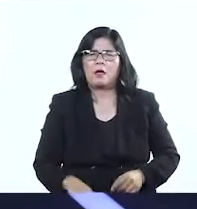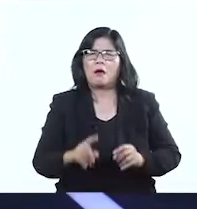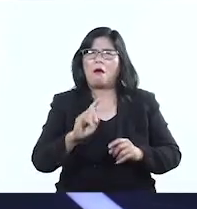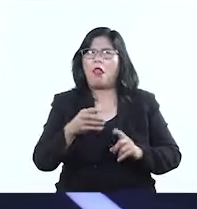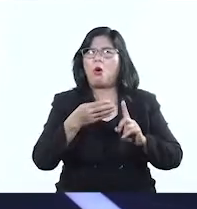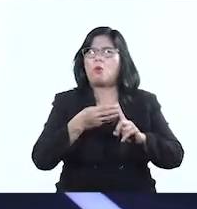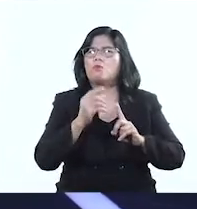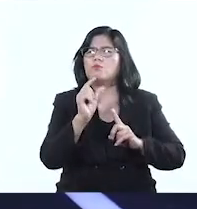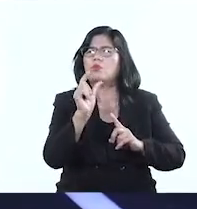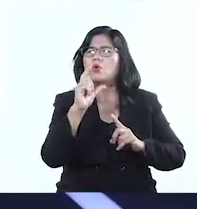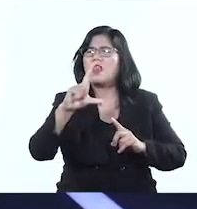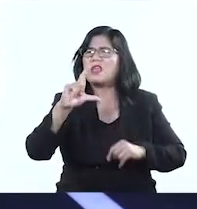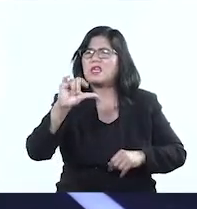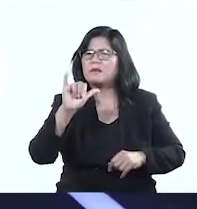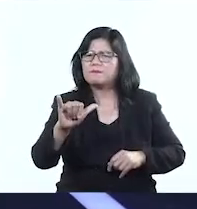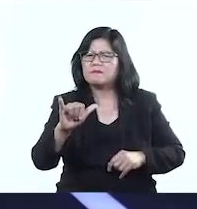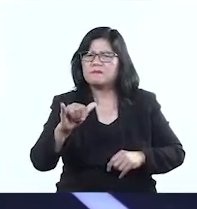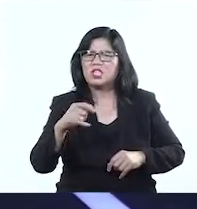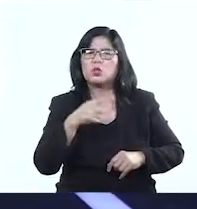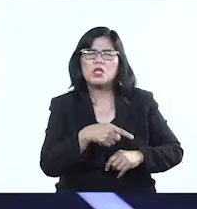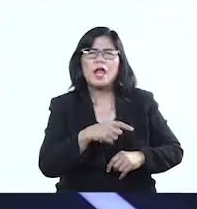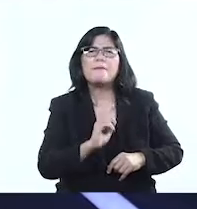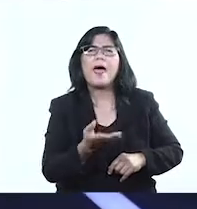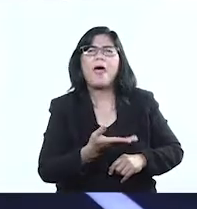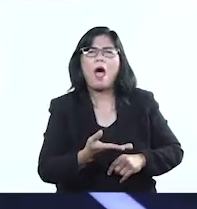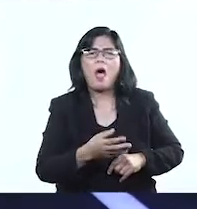dari hati yang dirasuk oleh setan setan